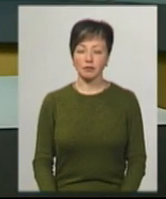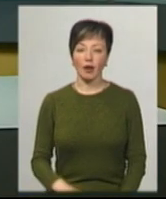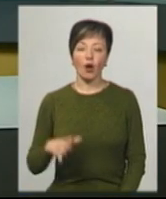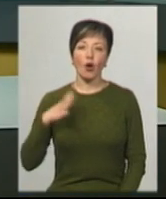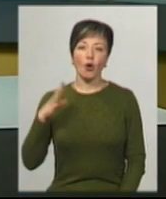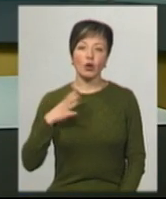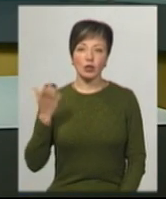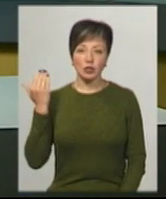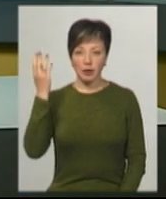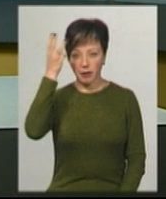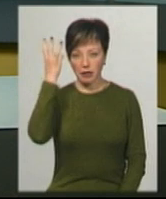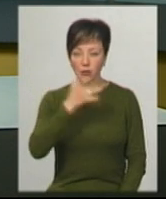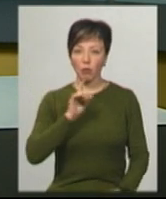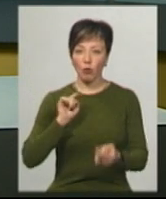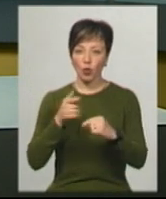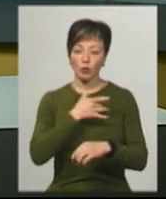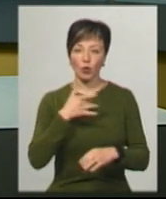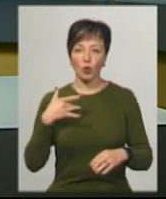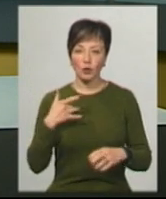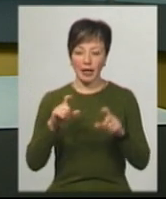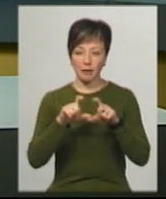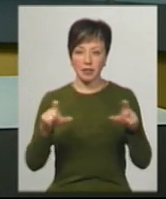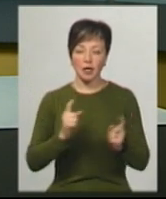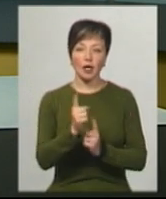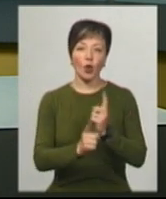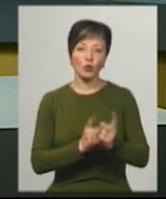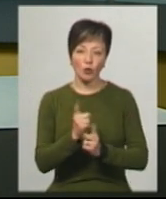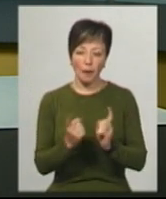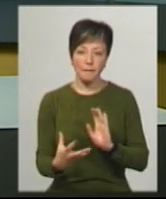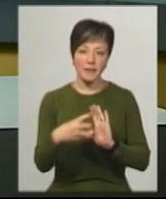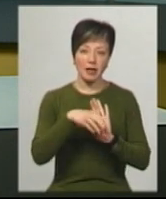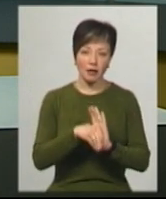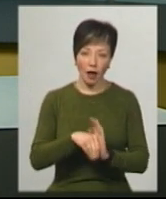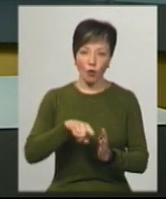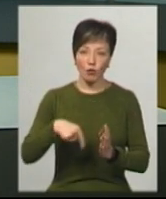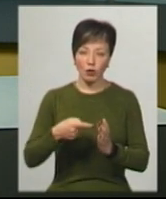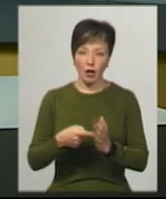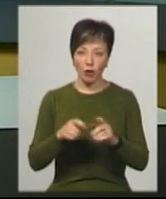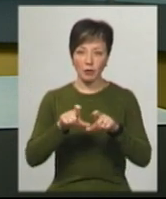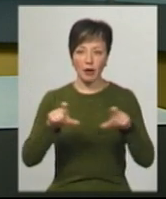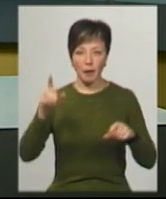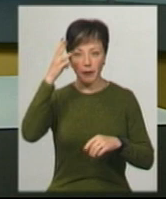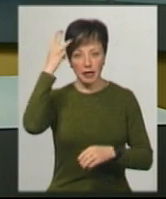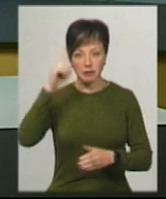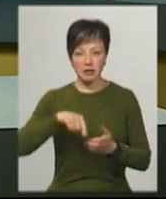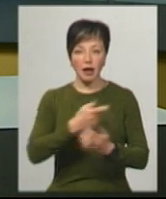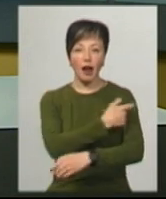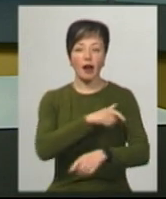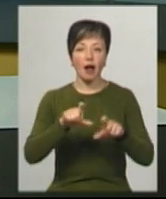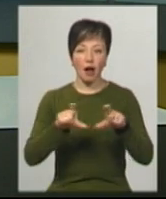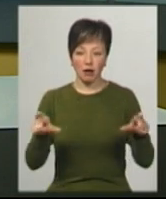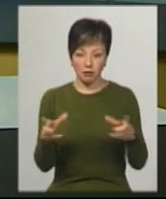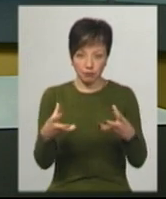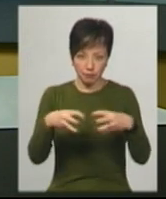Колишній хмельницький протитуберкульозний диспансер реорганізовують. Його приєднали до комунального підприємства «Хмельницька міська лікарня». Про